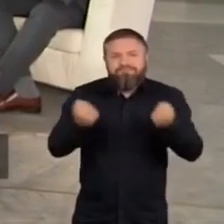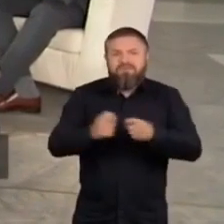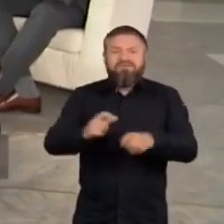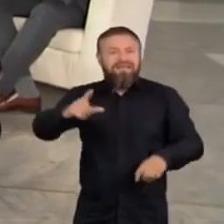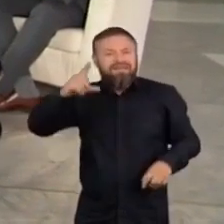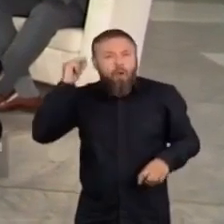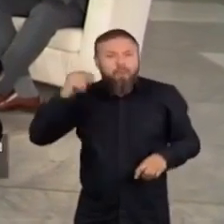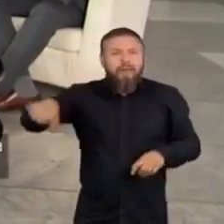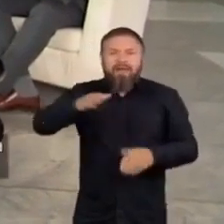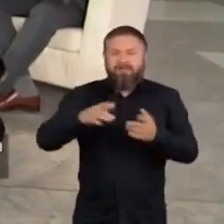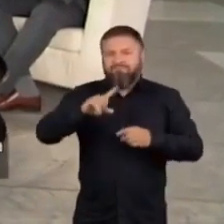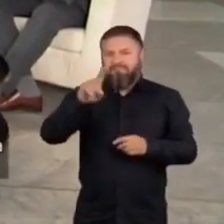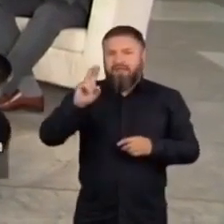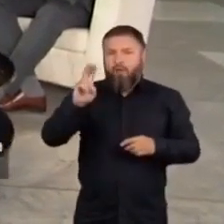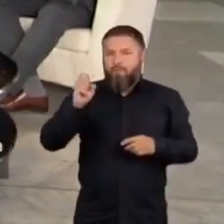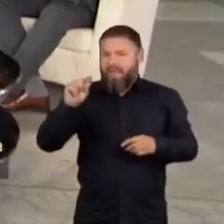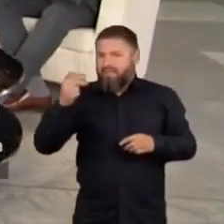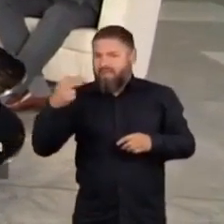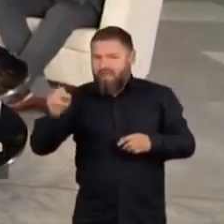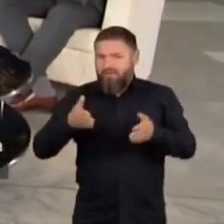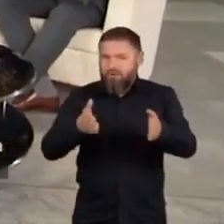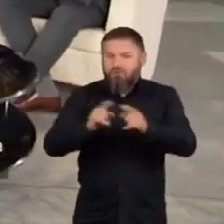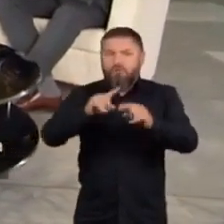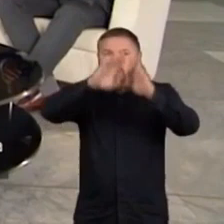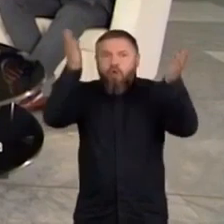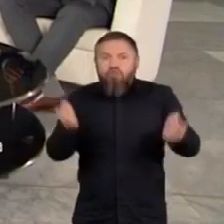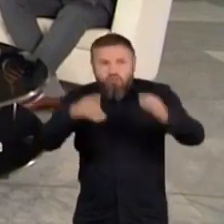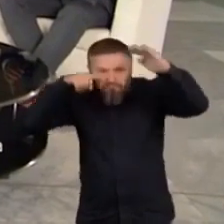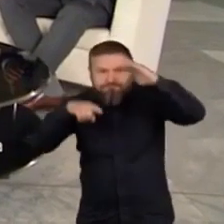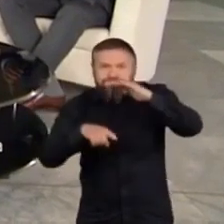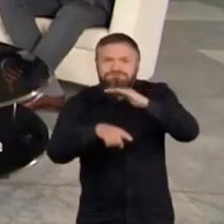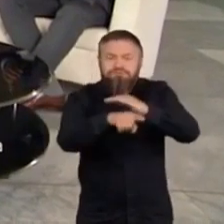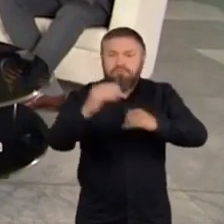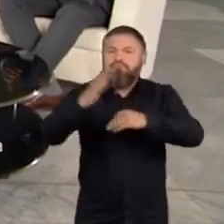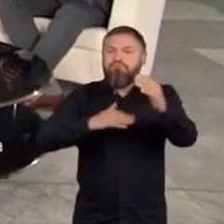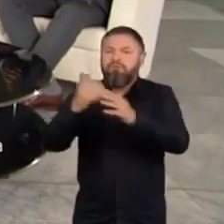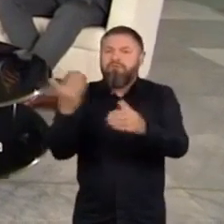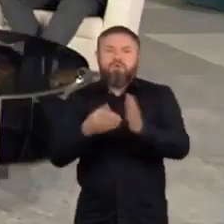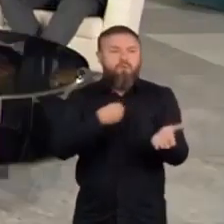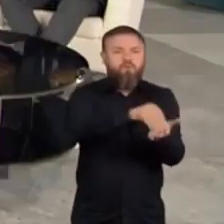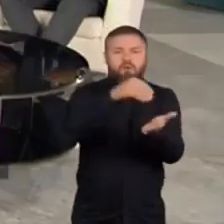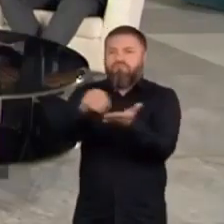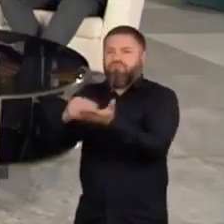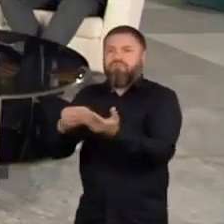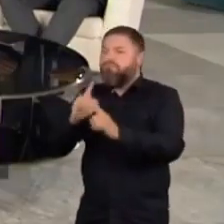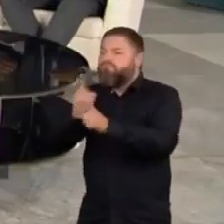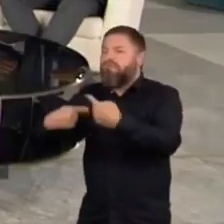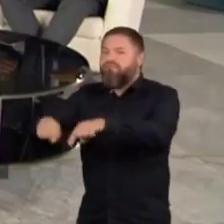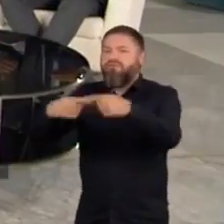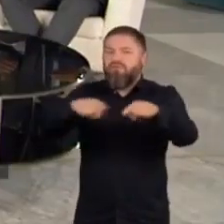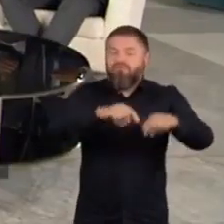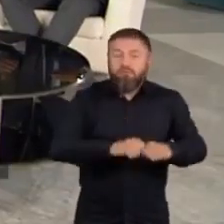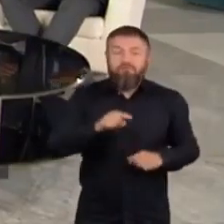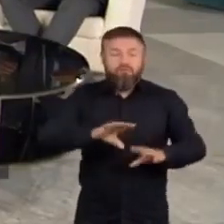zwanej Zakopiance, między innymi bardzo długi tunel, który buduje firma włoska wykonawcą, i tam